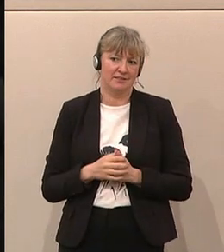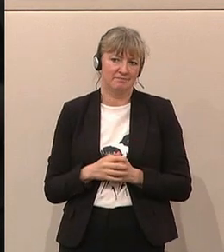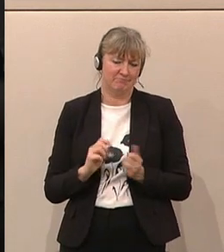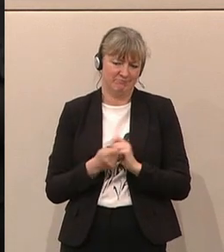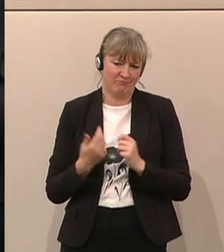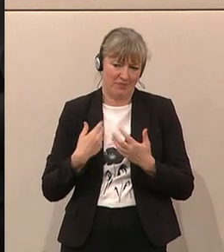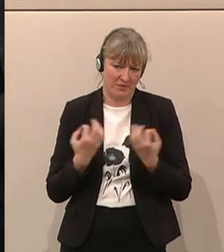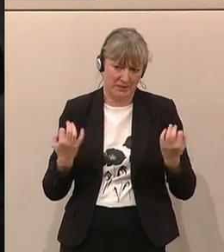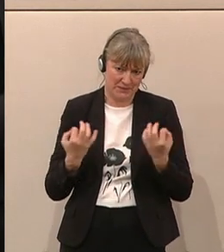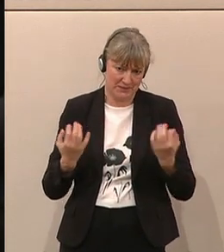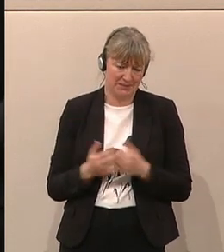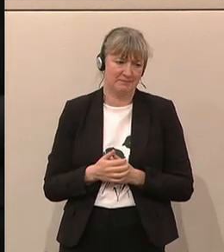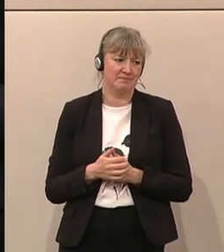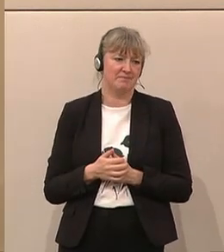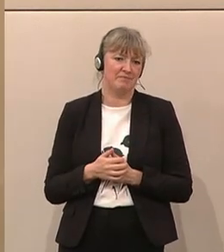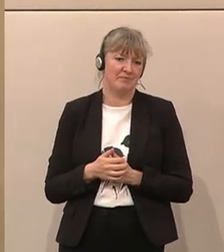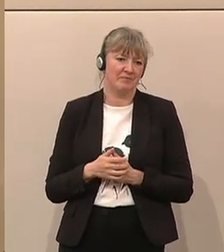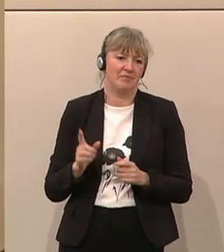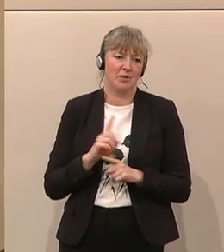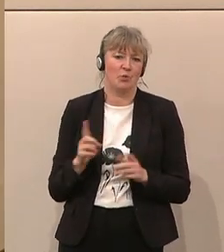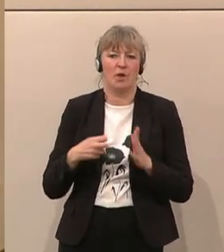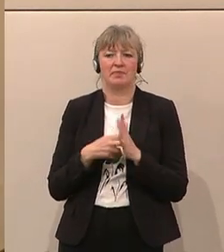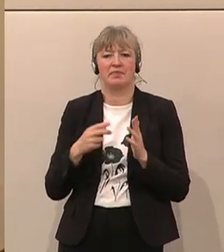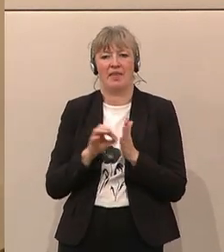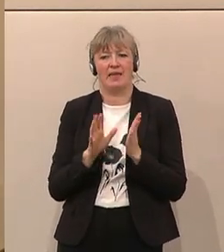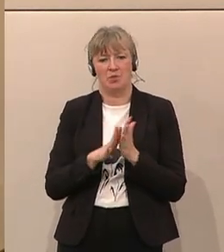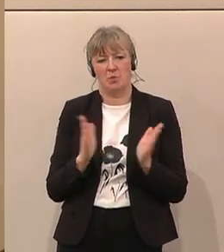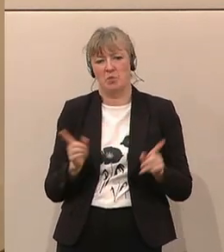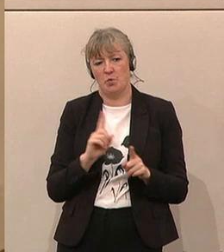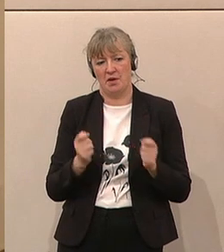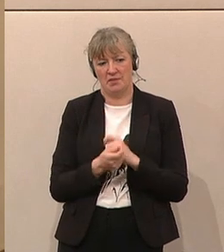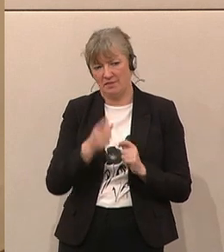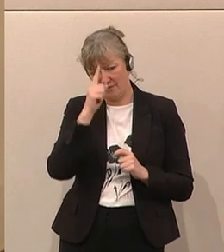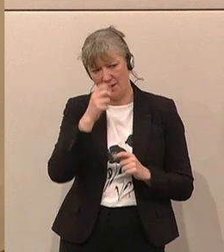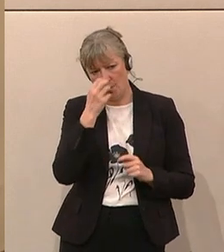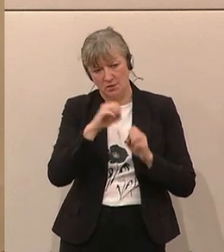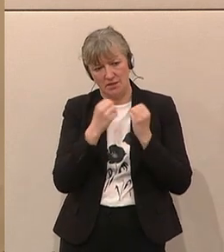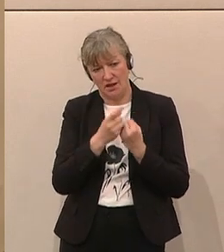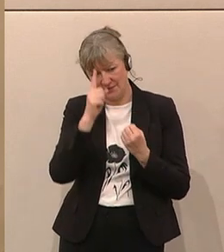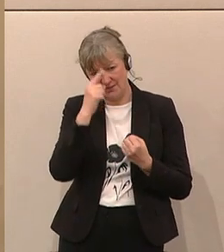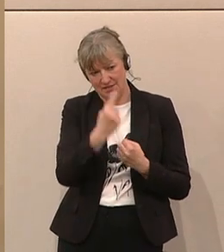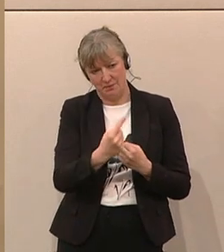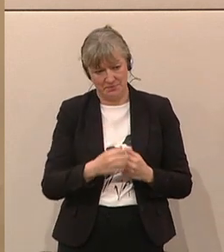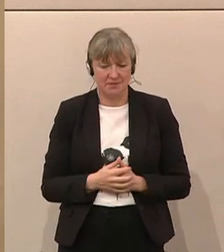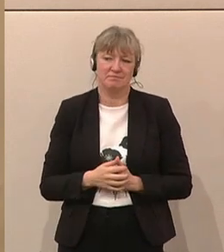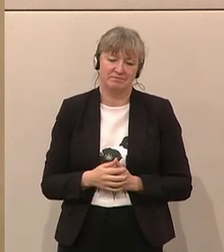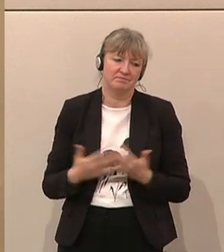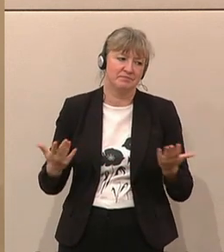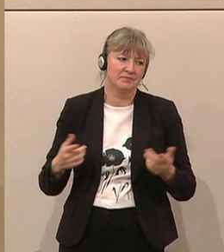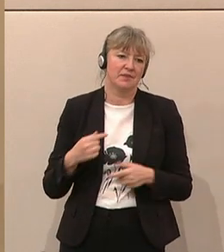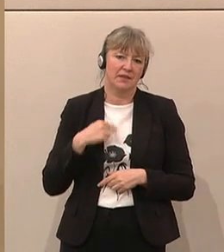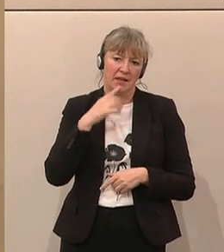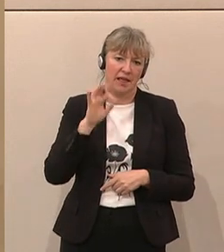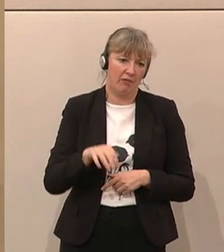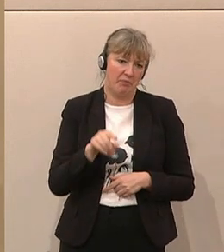des ganzen Abkommens, ja, sondern lediglich das Datum. Und das wissen Sie, Herr Rosenkranz, hier können Sie auch lächeln. Ich attestiere der